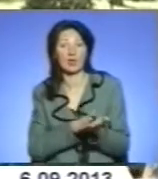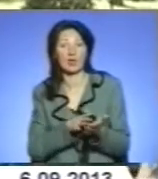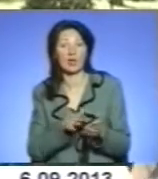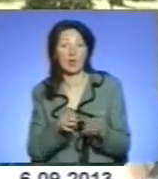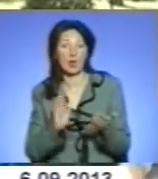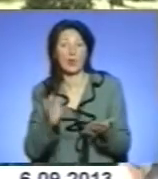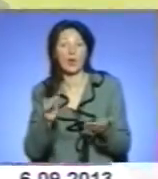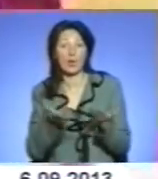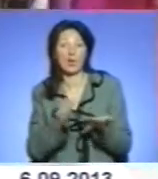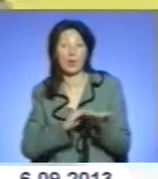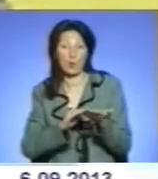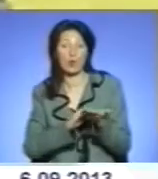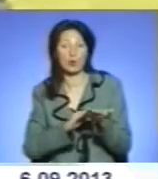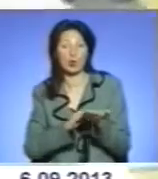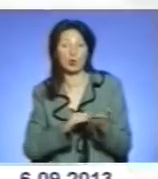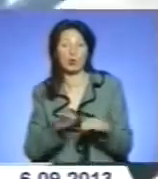повторно.